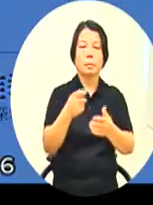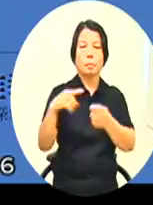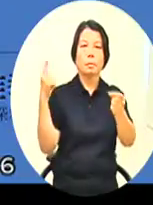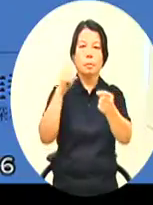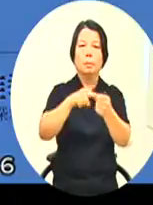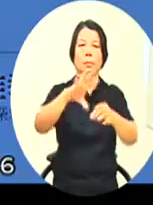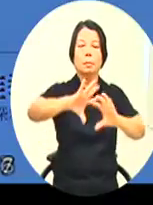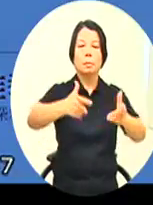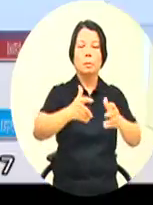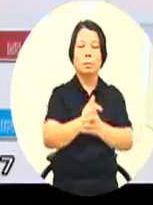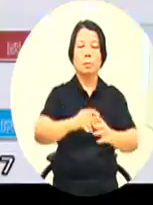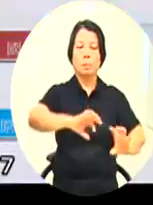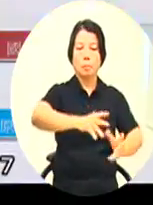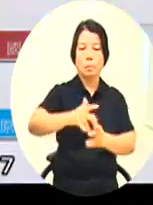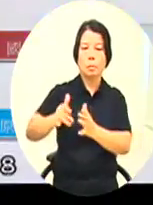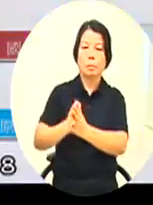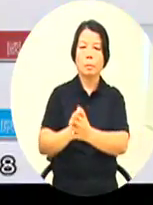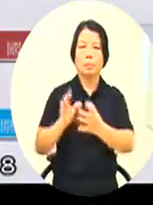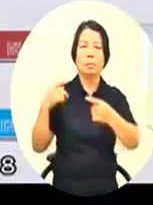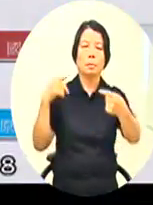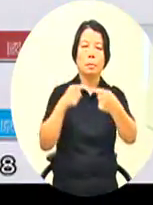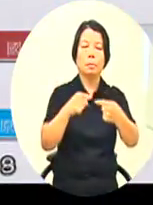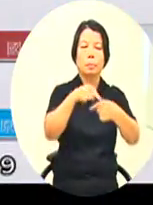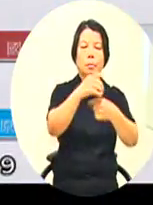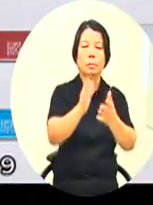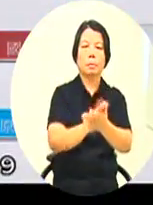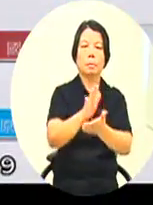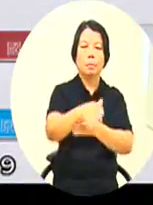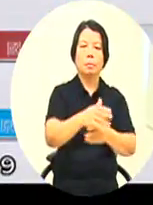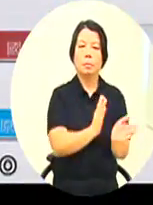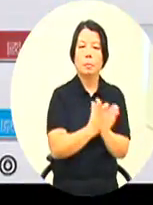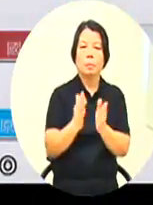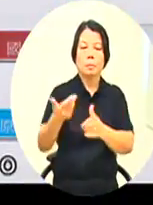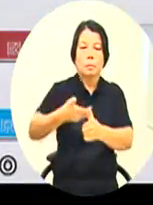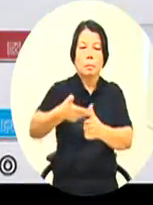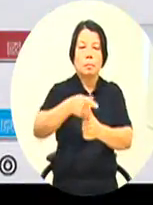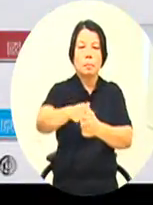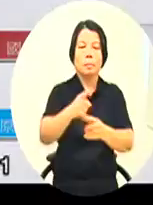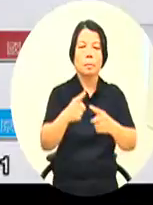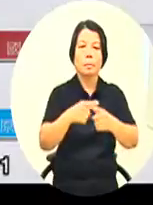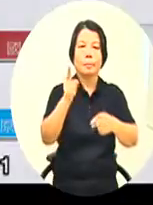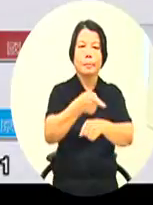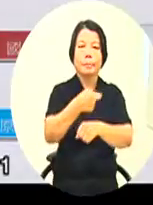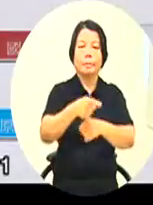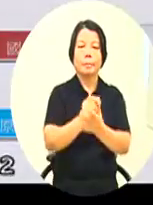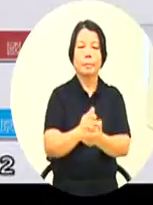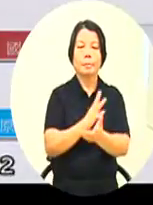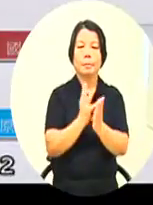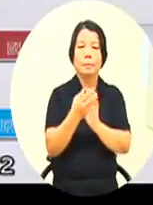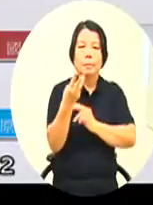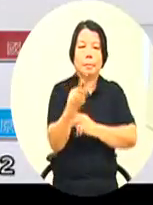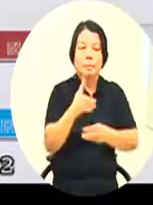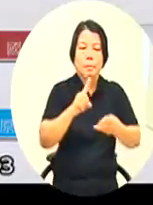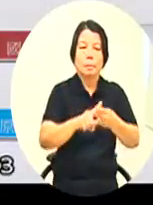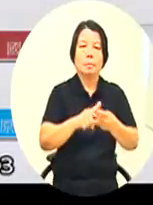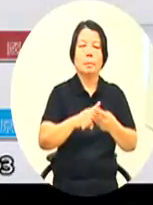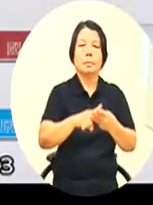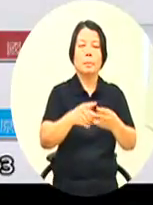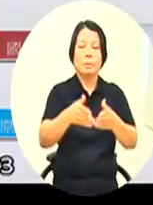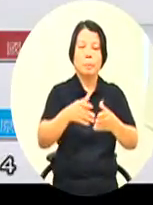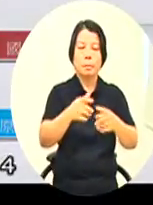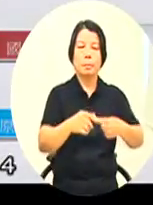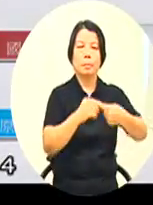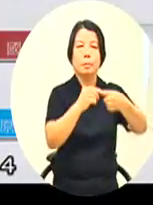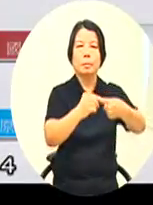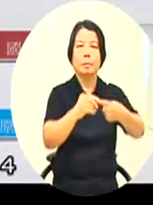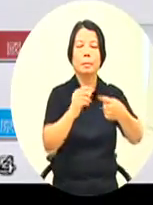国际接轨，为未来准备人才。我们用3大主轴来作为我们的教育的推动的力量。那第一个呢，